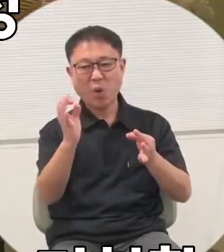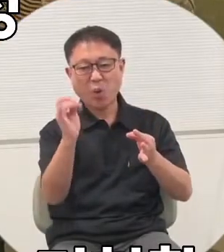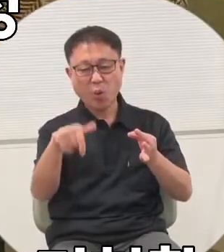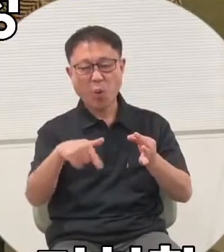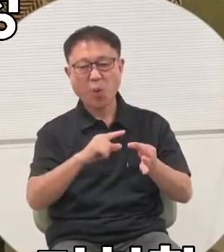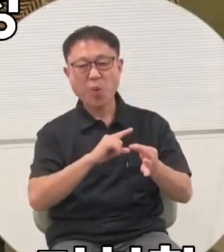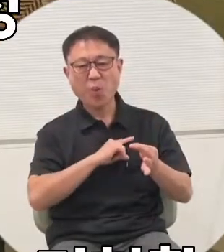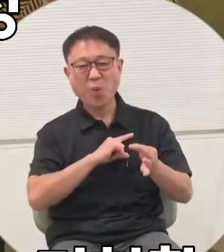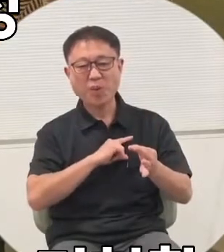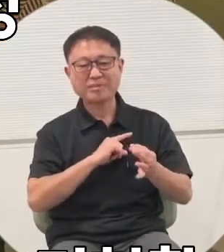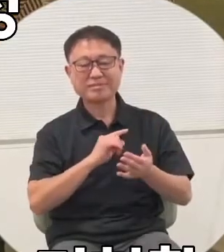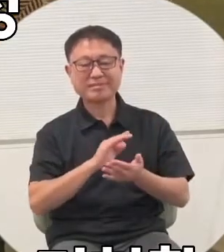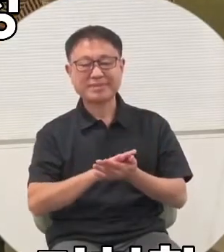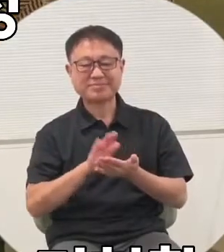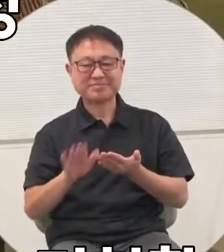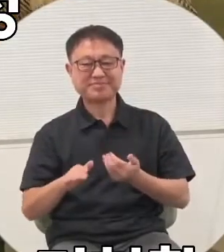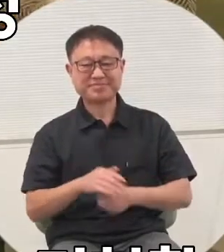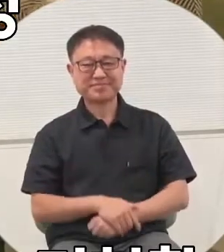반갑습니다. 와,